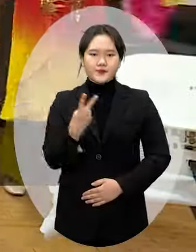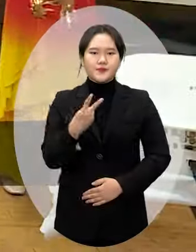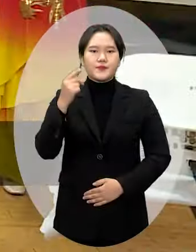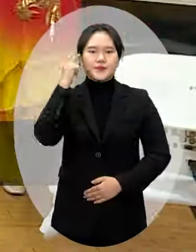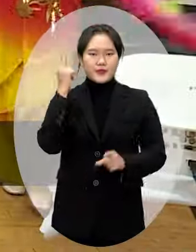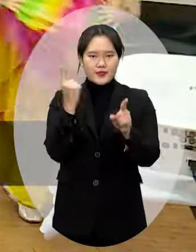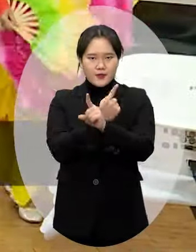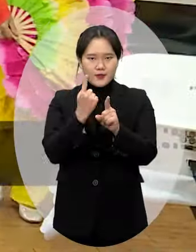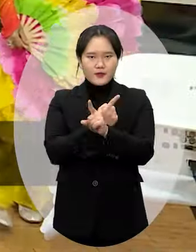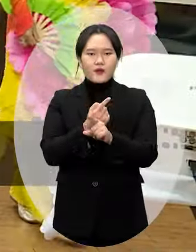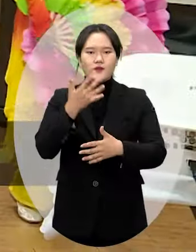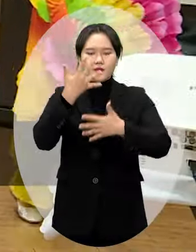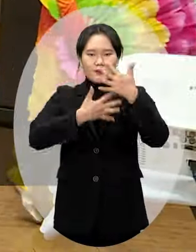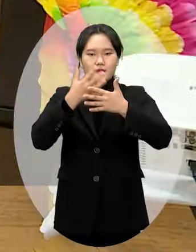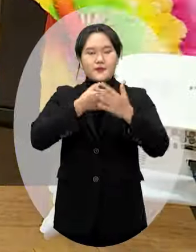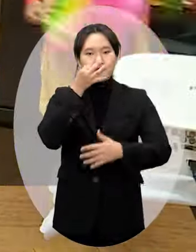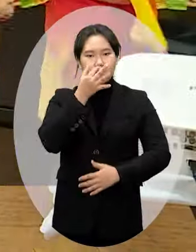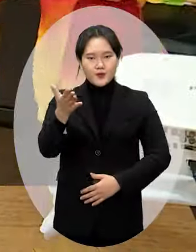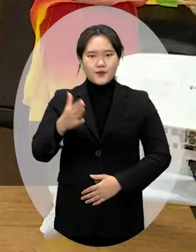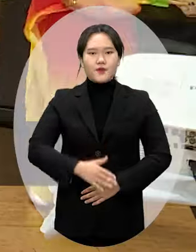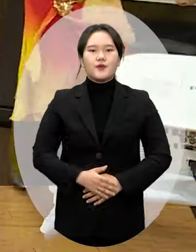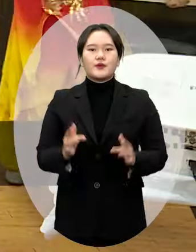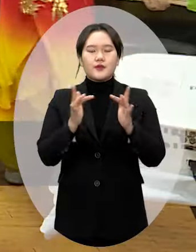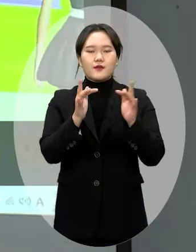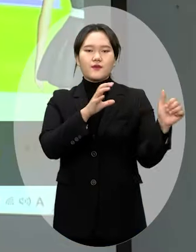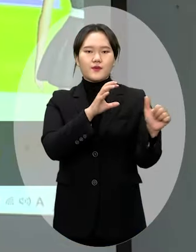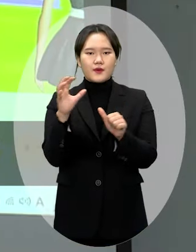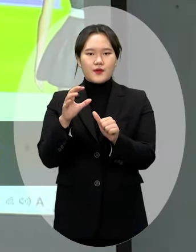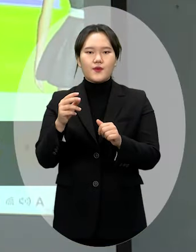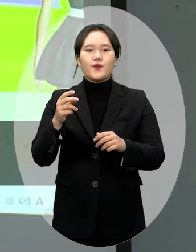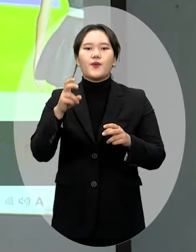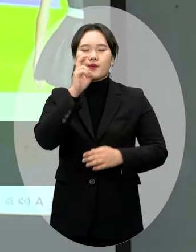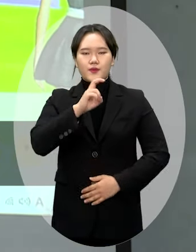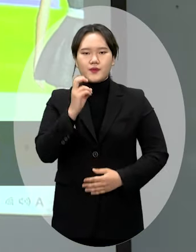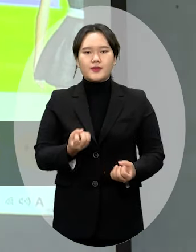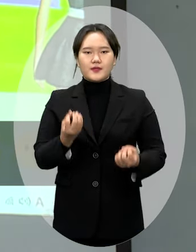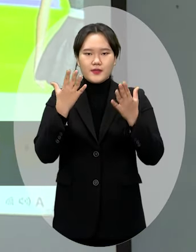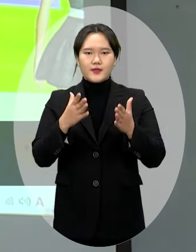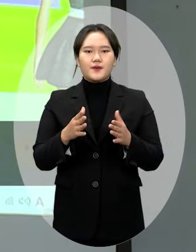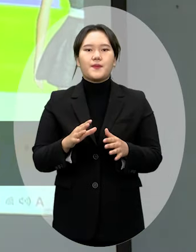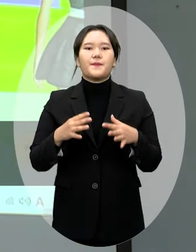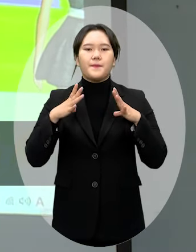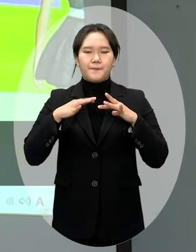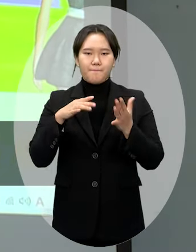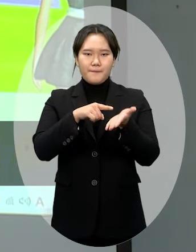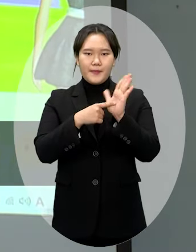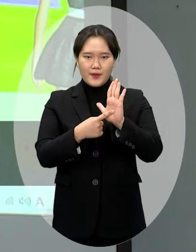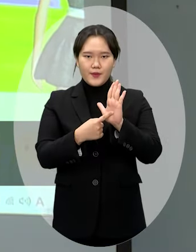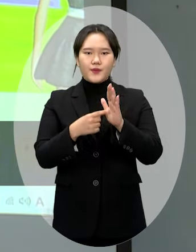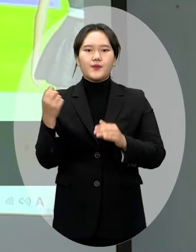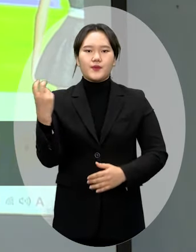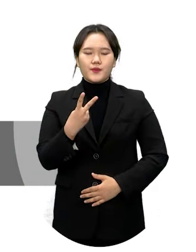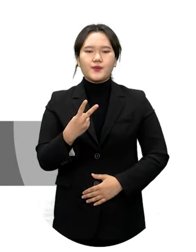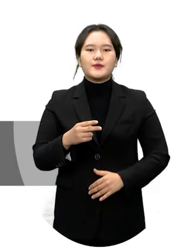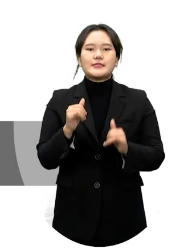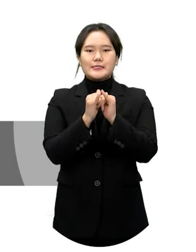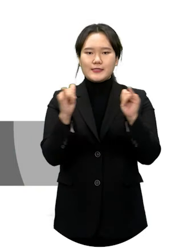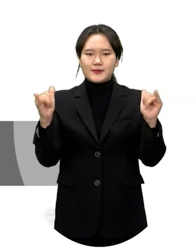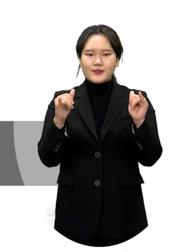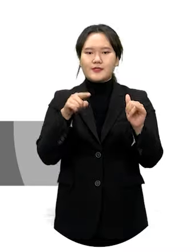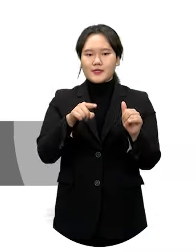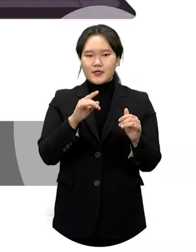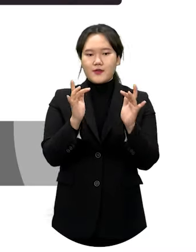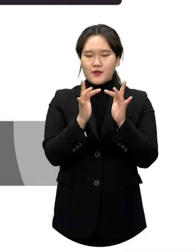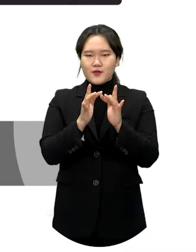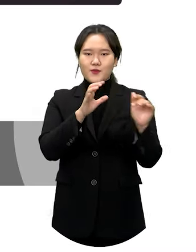밖에도 다문화 인식 개선을 위한 샌드아트 영상 상영, 메타버스를 활용한 노래 자랑, 발표회 퀴즈 대회까지 시민들은